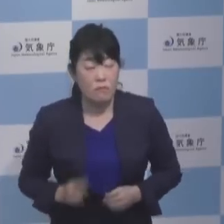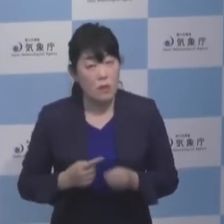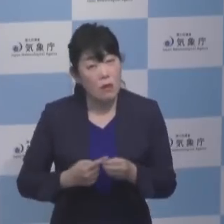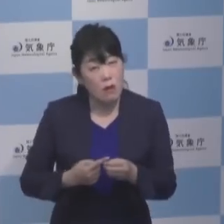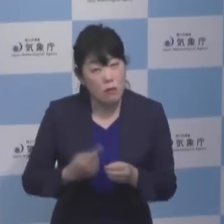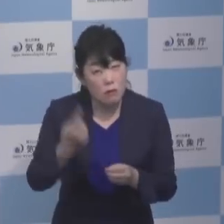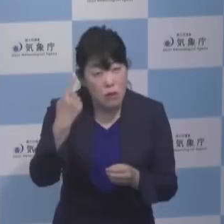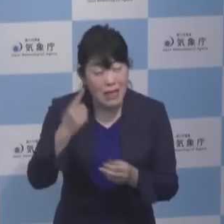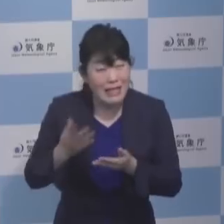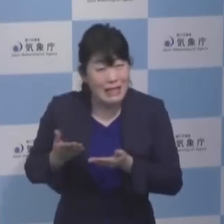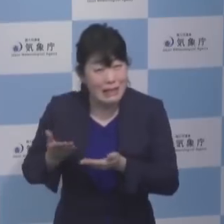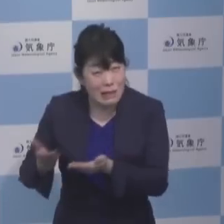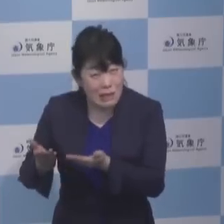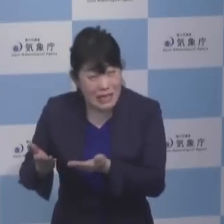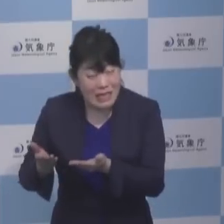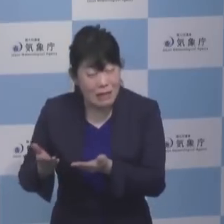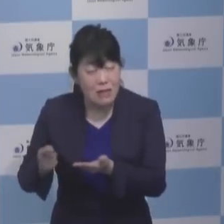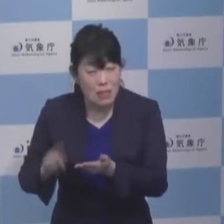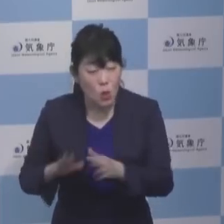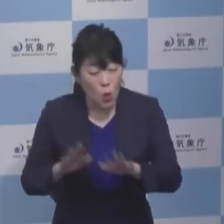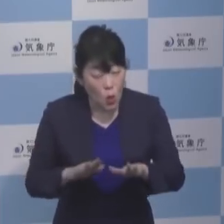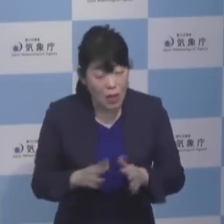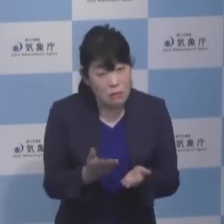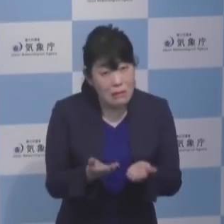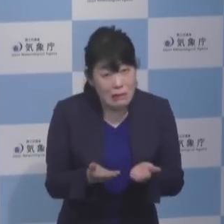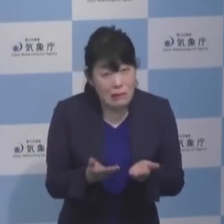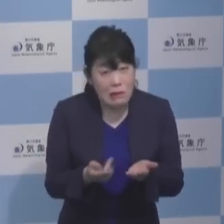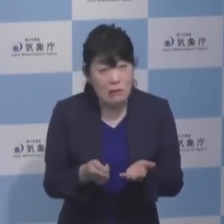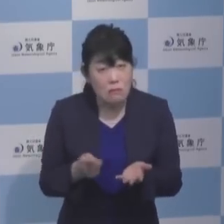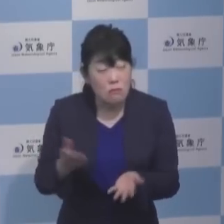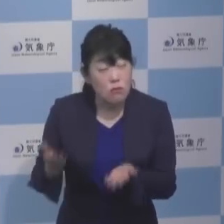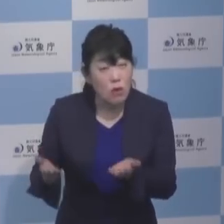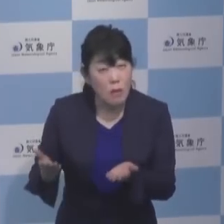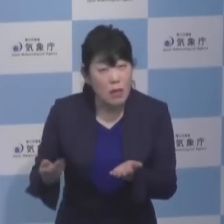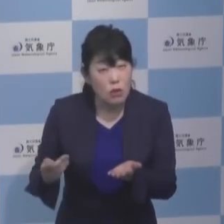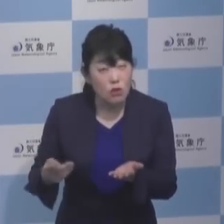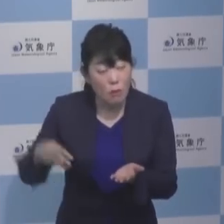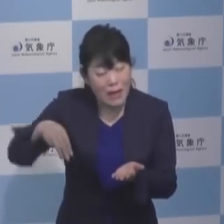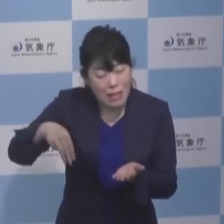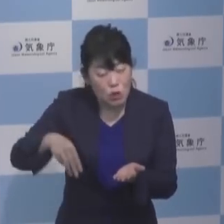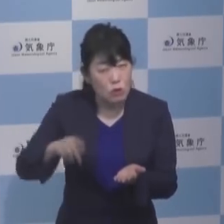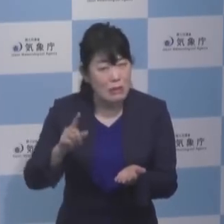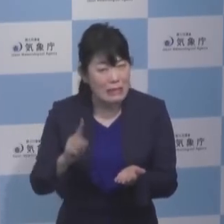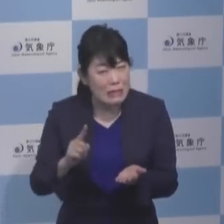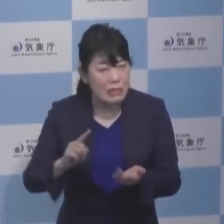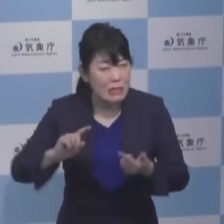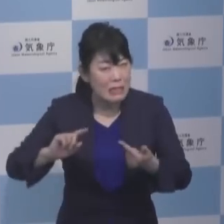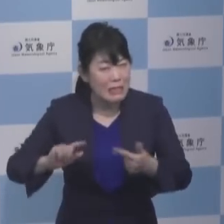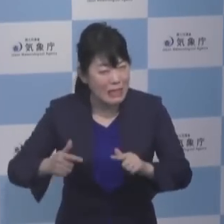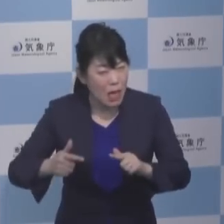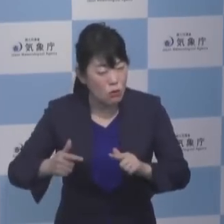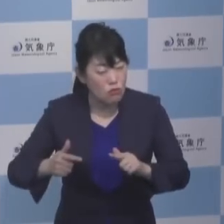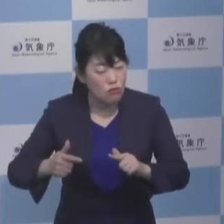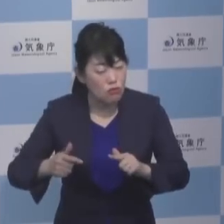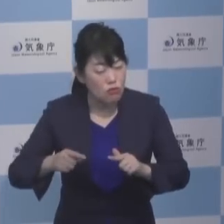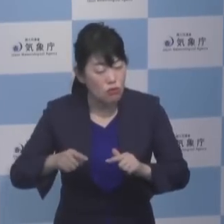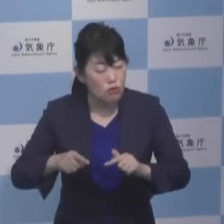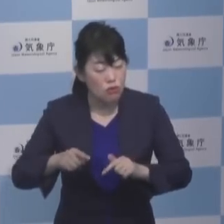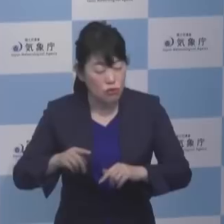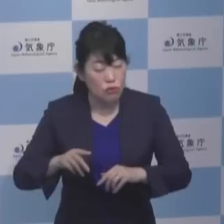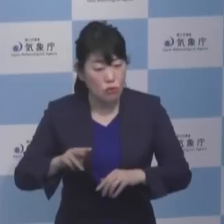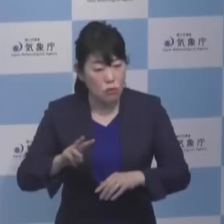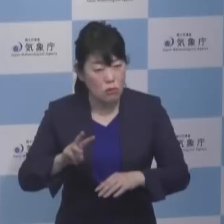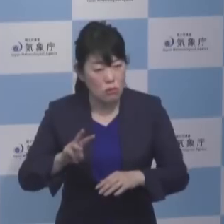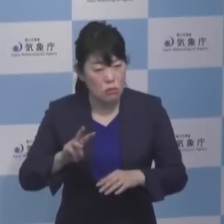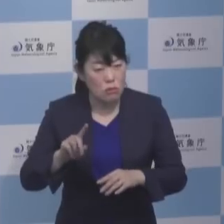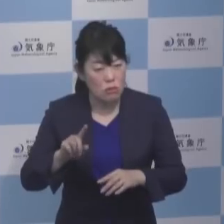震と今回のを比べると、マグニチュードが1違うとエネルギーが約30倍というふうに、